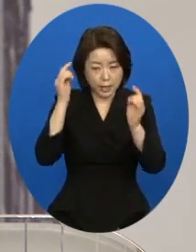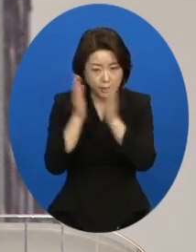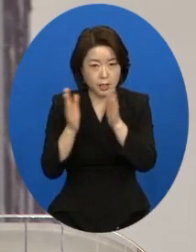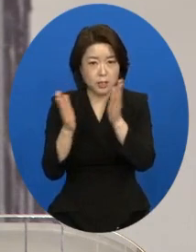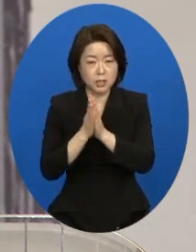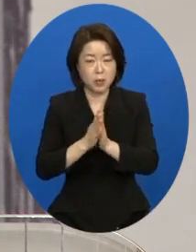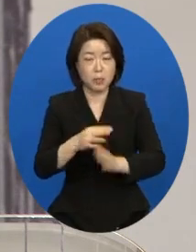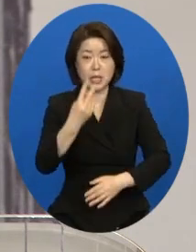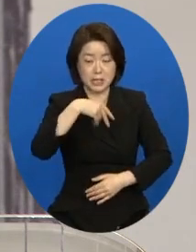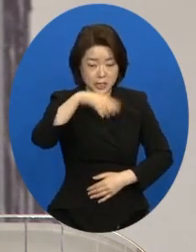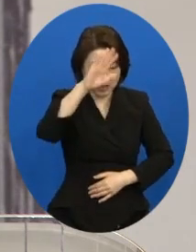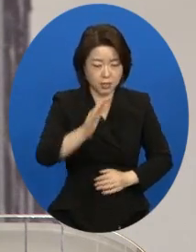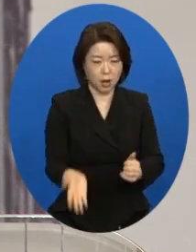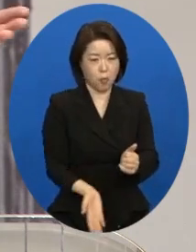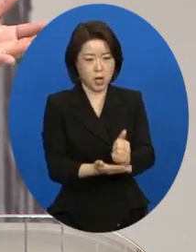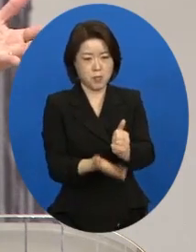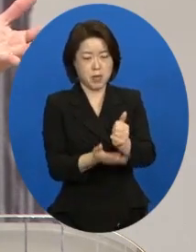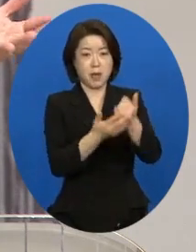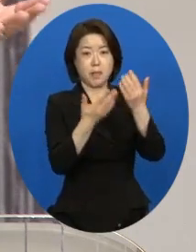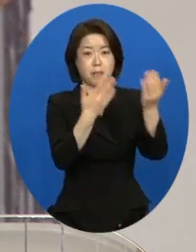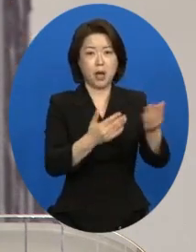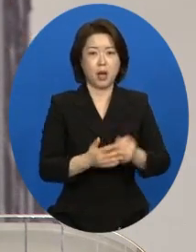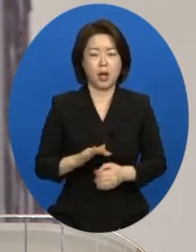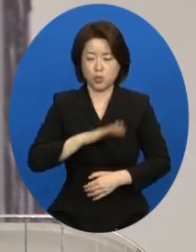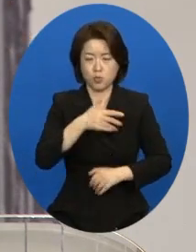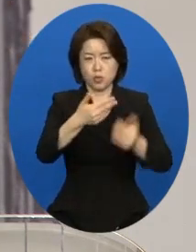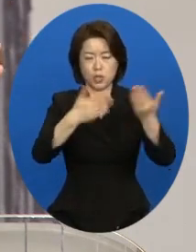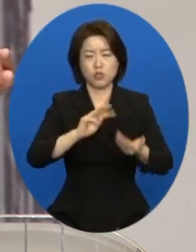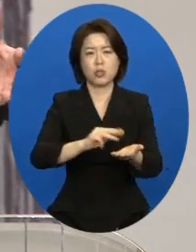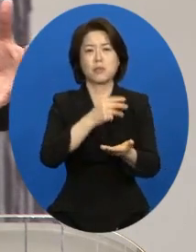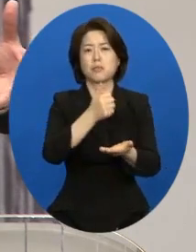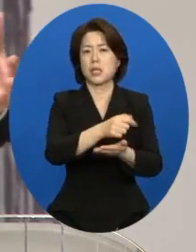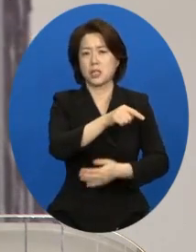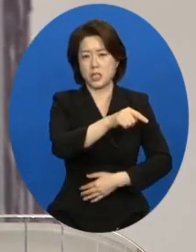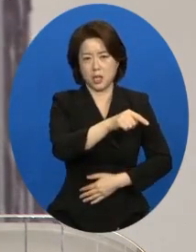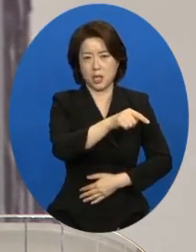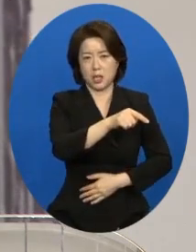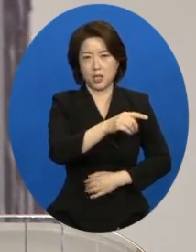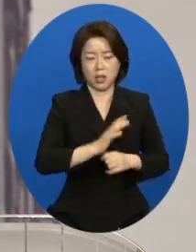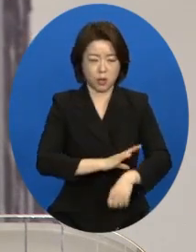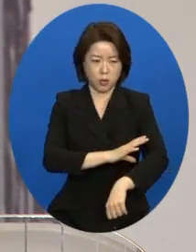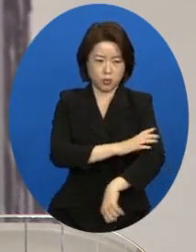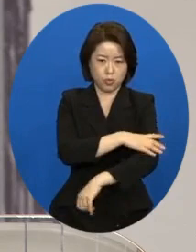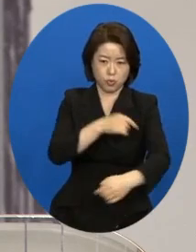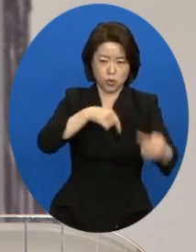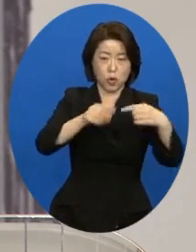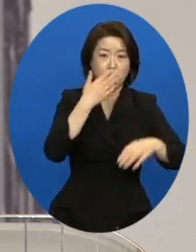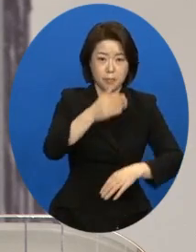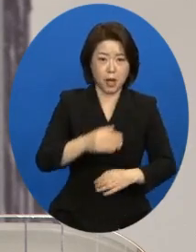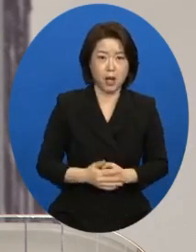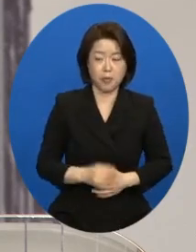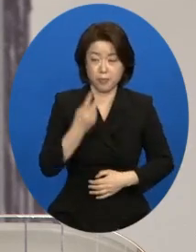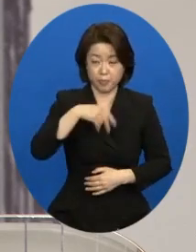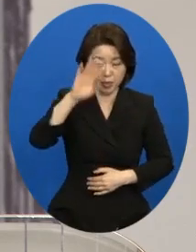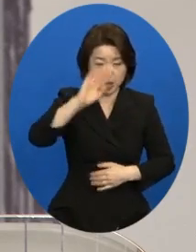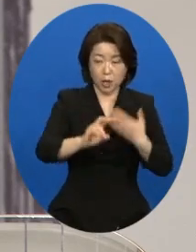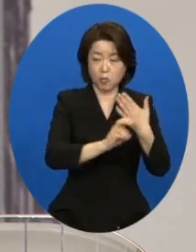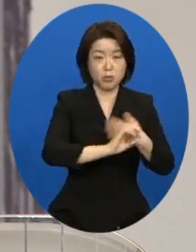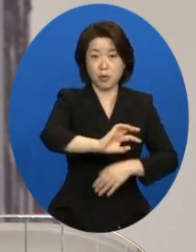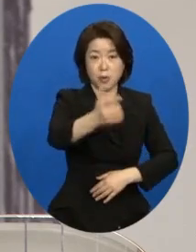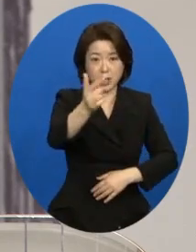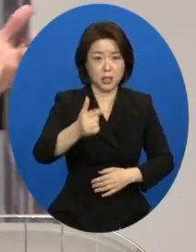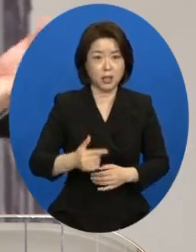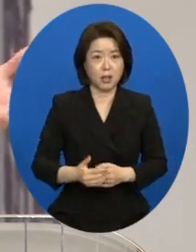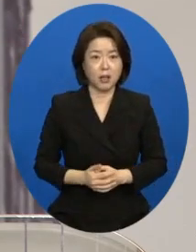히틀러를 추앙했어요. 아, 우리에게 주신 메시아라고. 그래서 집권을 한 것이지 히틀러가 뭐 불법으로 한 게